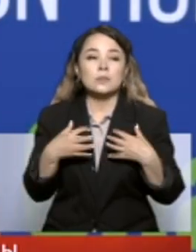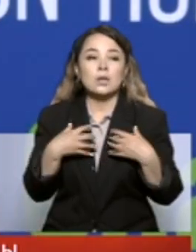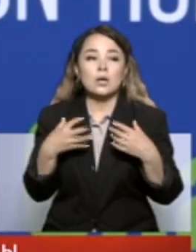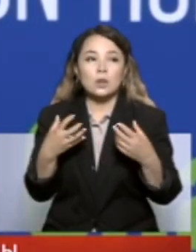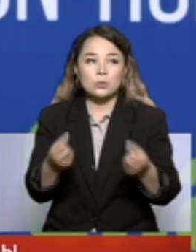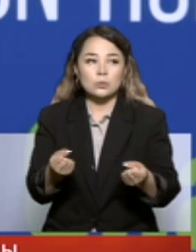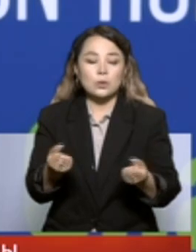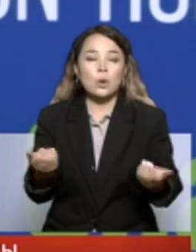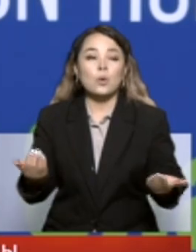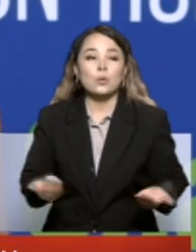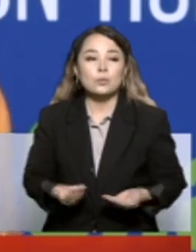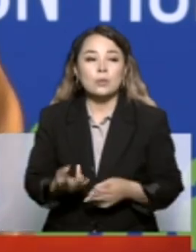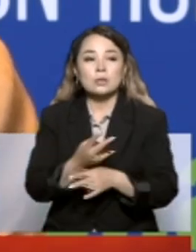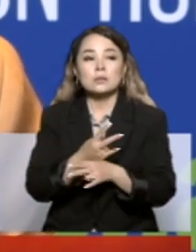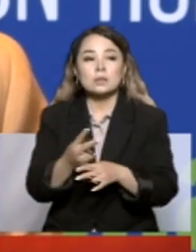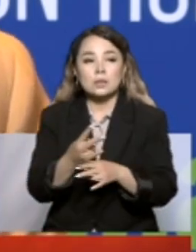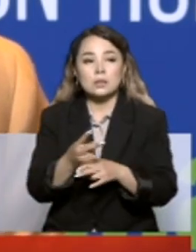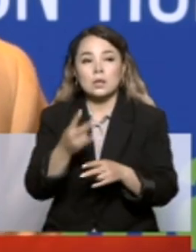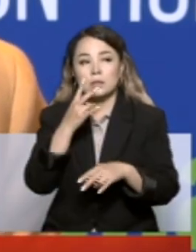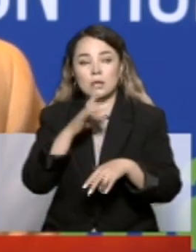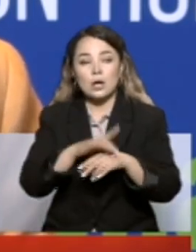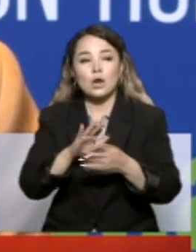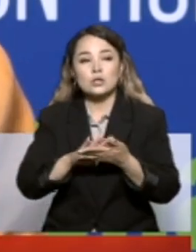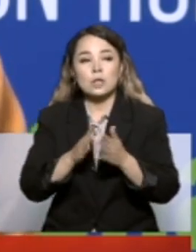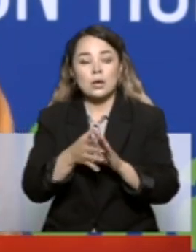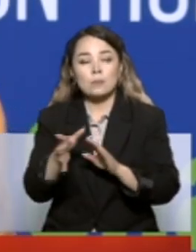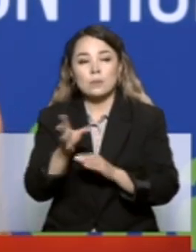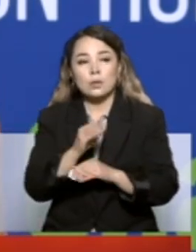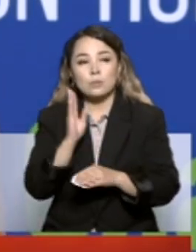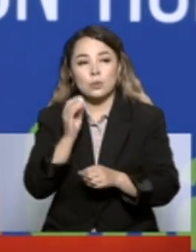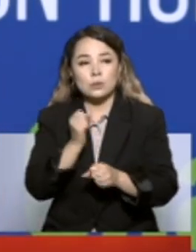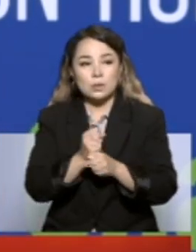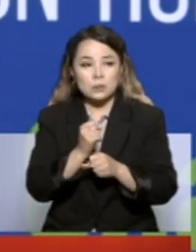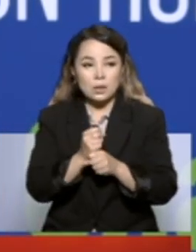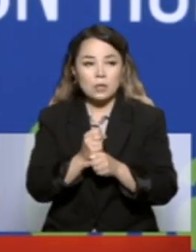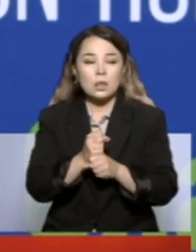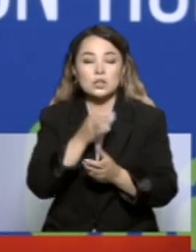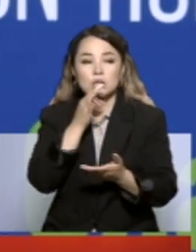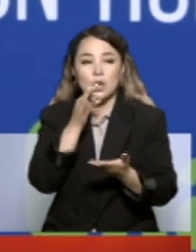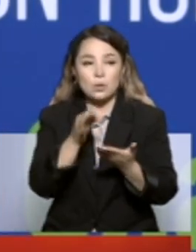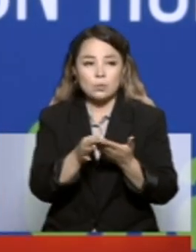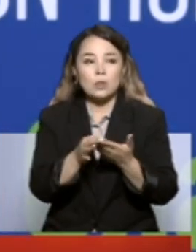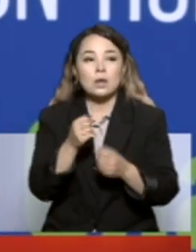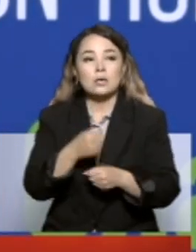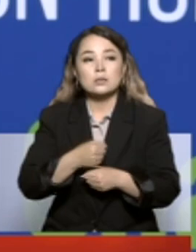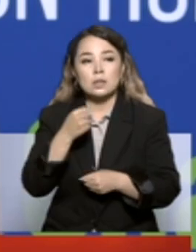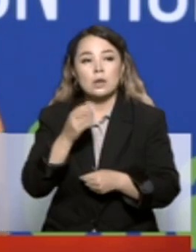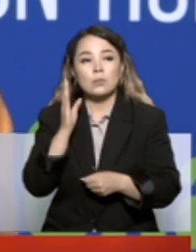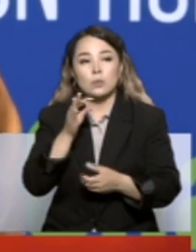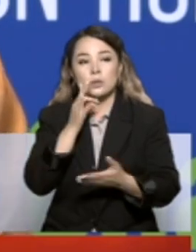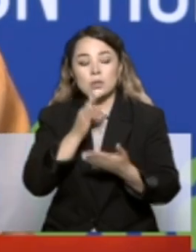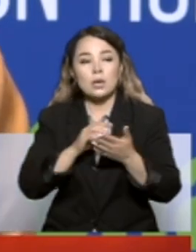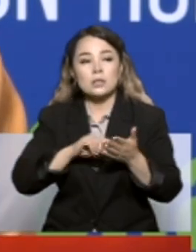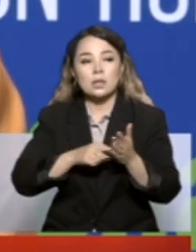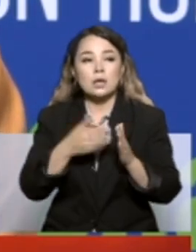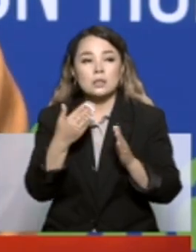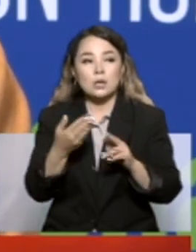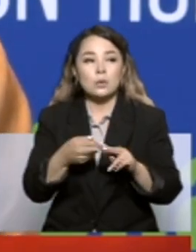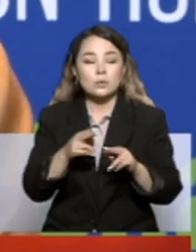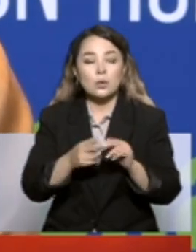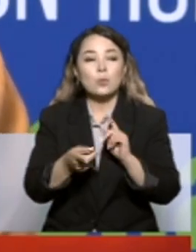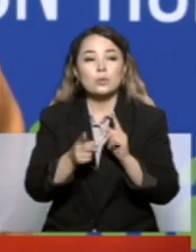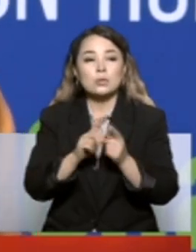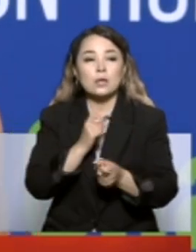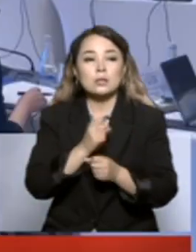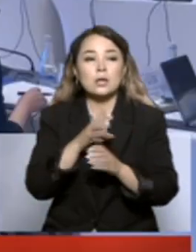денсаулығына, өміріне зиян келтіретіндей жағдайға баратын болса, жауапкершілігі қатаңдатылсын деген мақсатта осындай